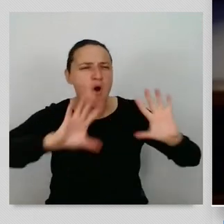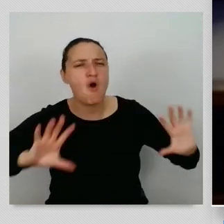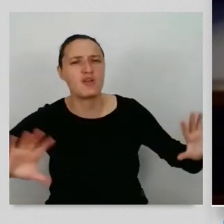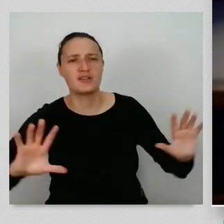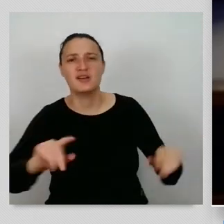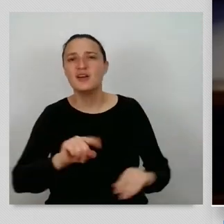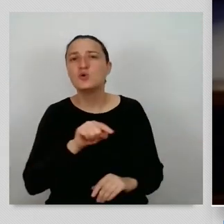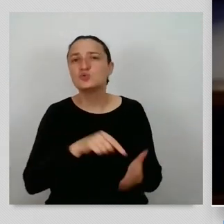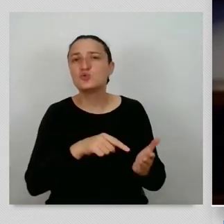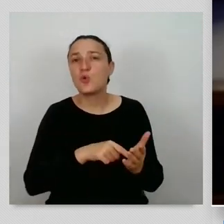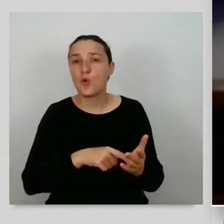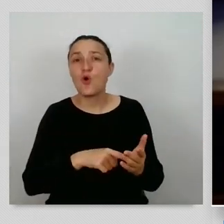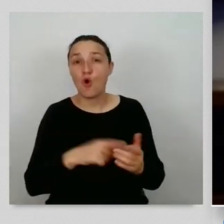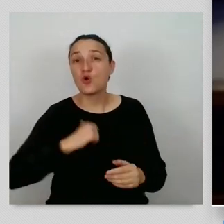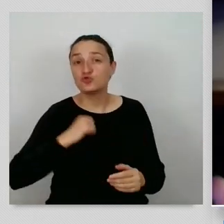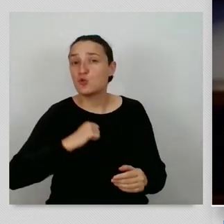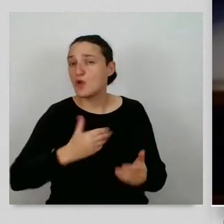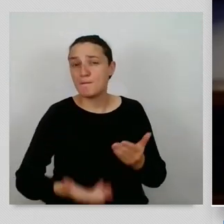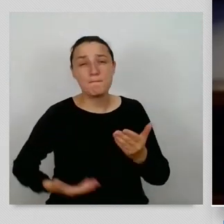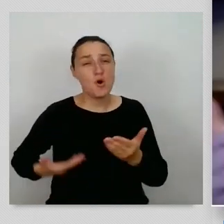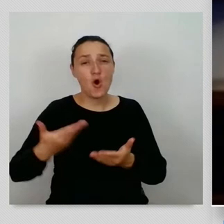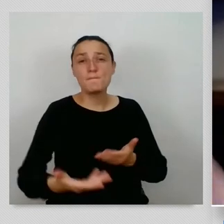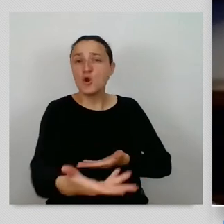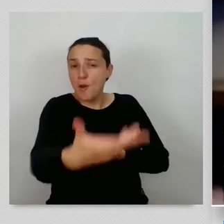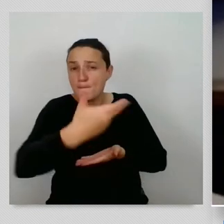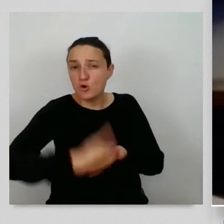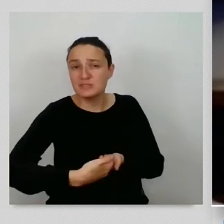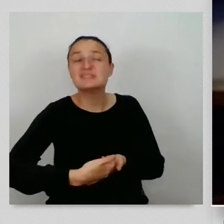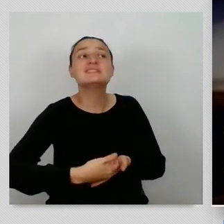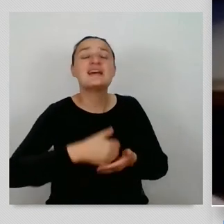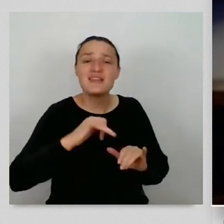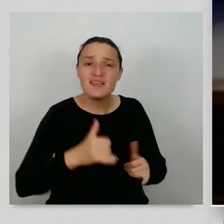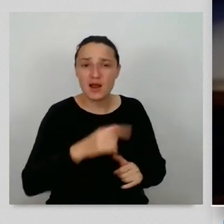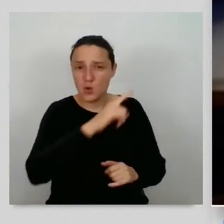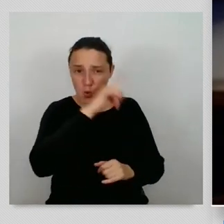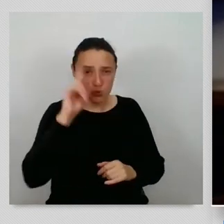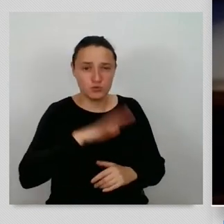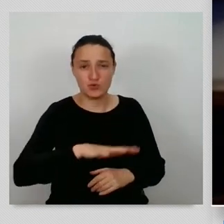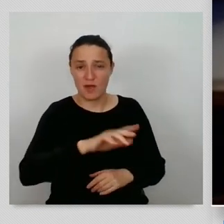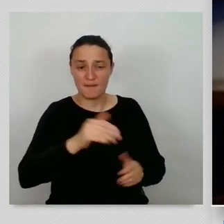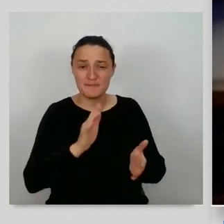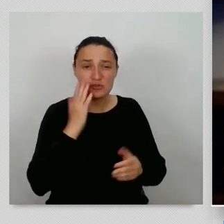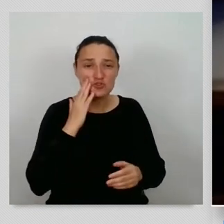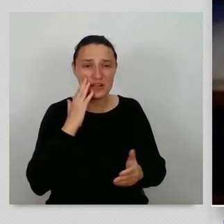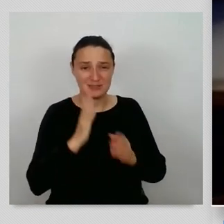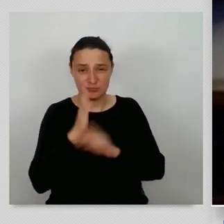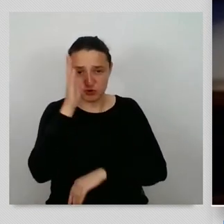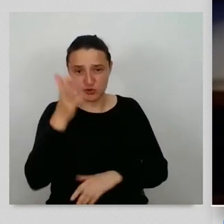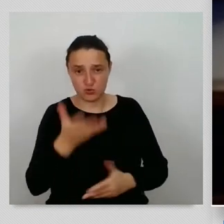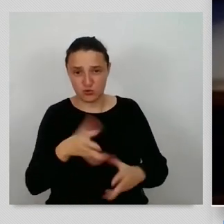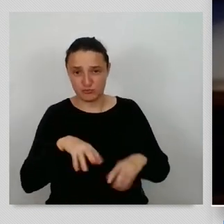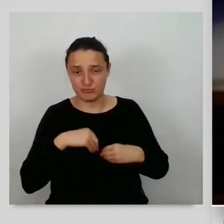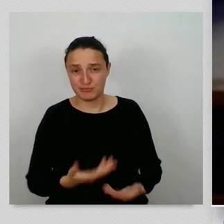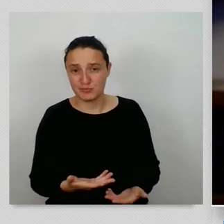bardzo konkretnych propozycji, w jaki sposób zapewnić ludziom tam mieszkającym przyszłość. Średni wiek